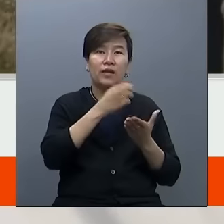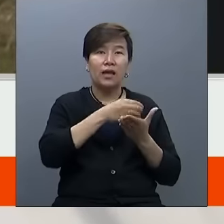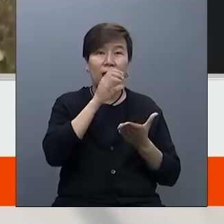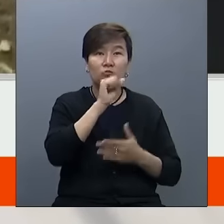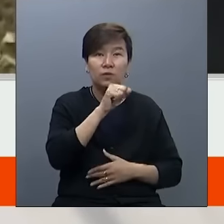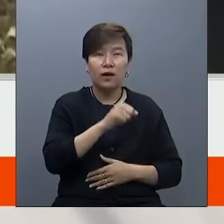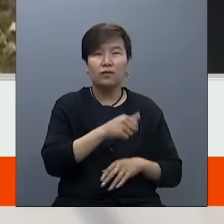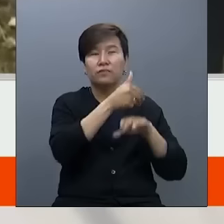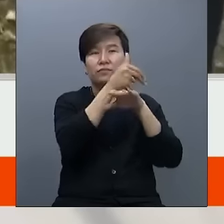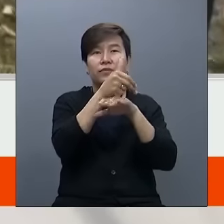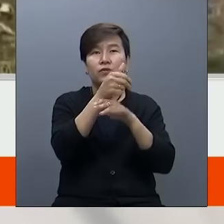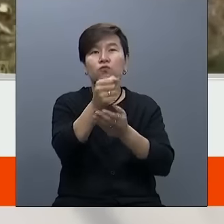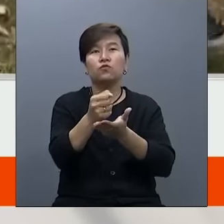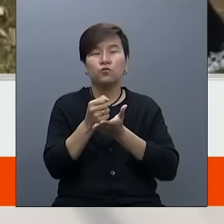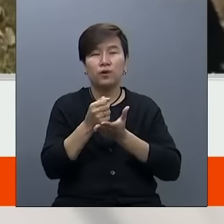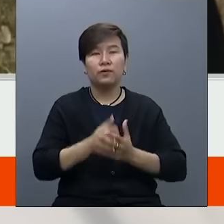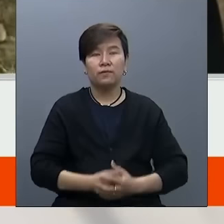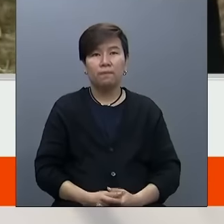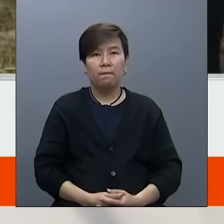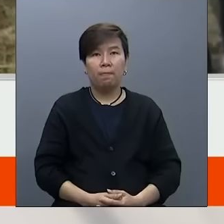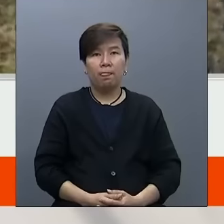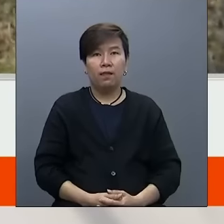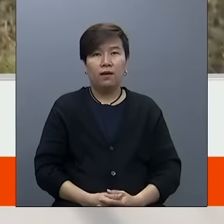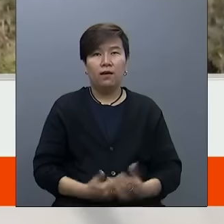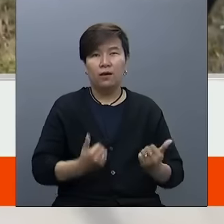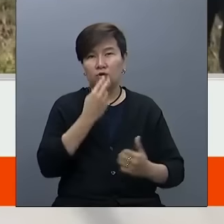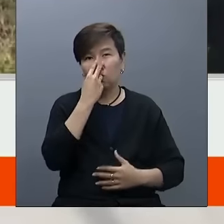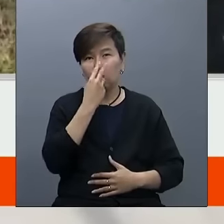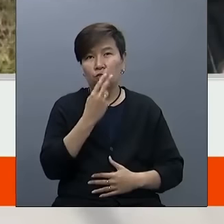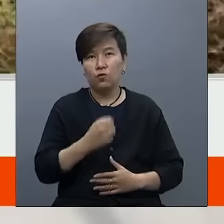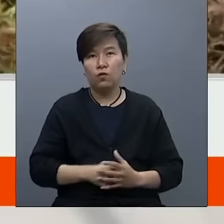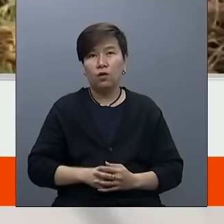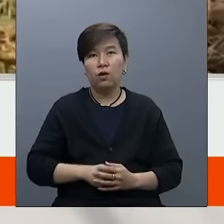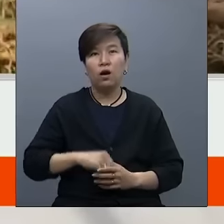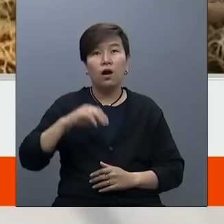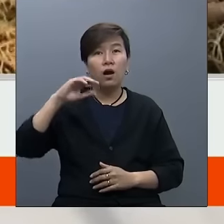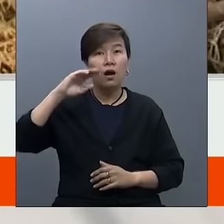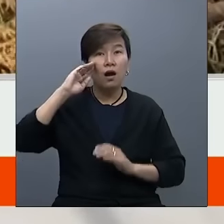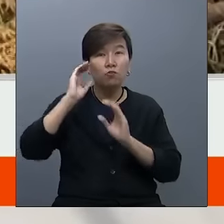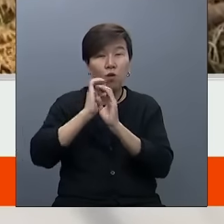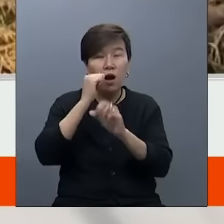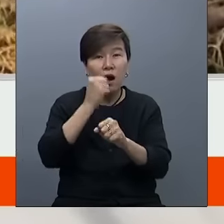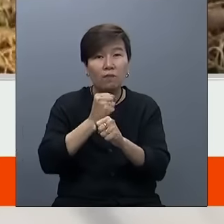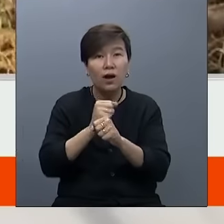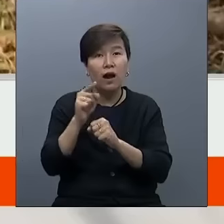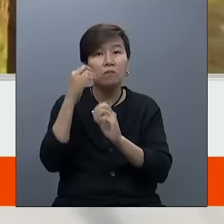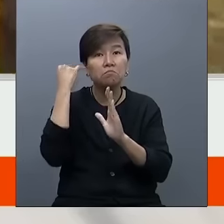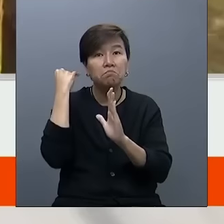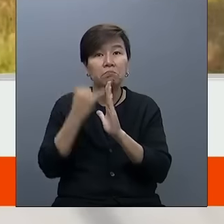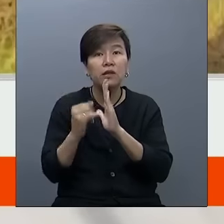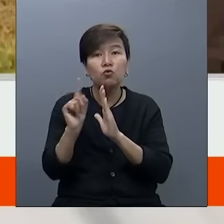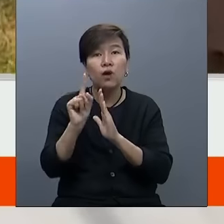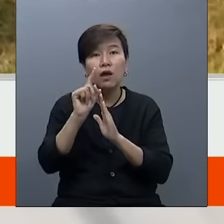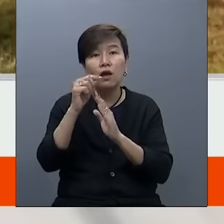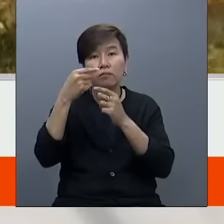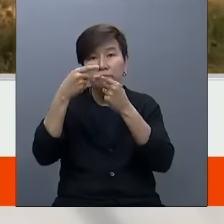ถูกไหมฮะทีนี้เราก็ต้องมาพิจารณาว่าการทำดังกล่าวของเจ้าหน้าที่รัฐเนี่ยมีการกระทำความผิดอะไรไหมในตั้ง